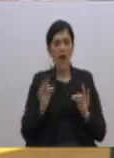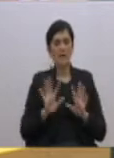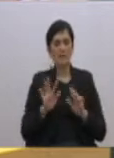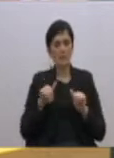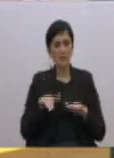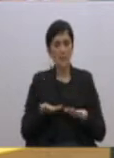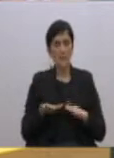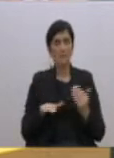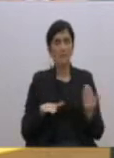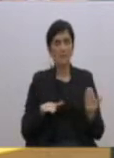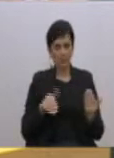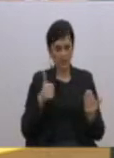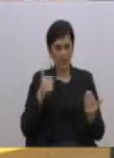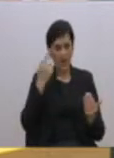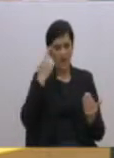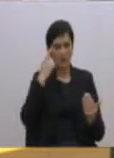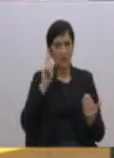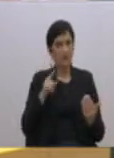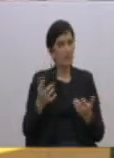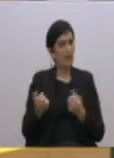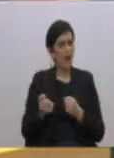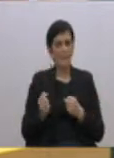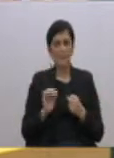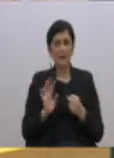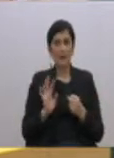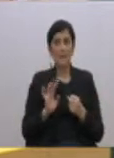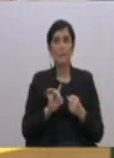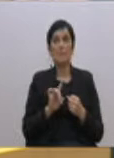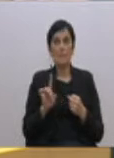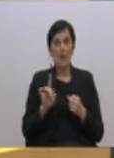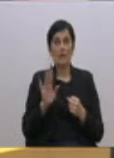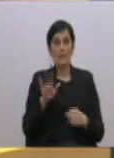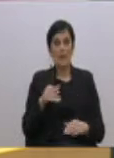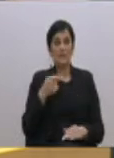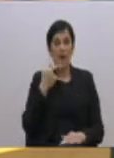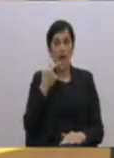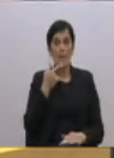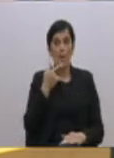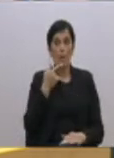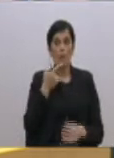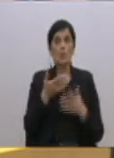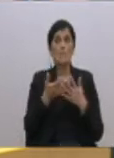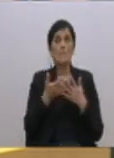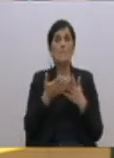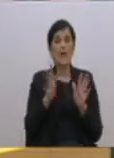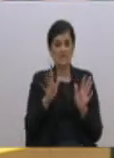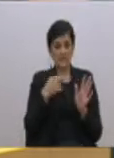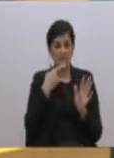leba. Tu ești talian cargatit, tu armi irepsi. La grama insambobe, upromet sa zgetuit.